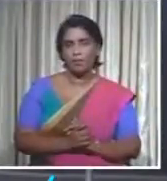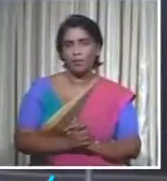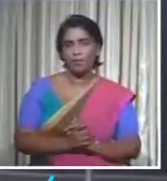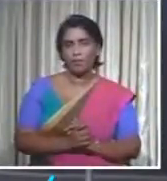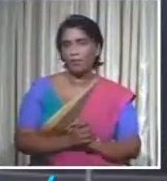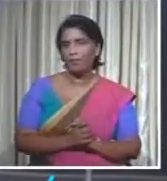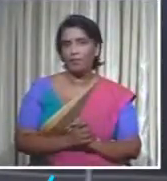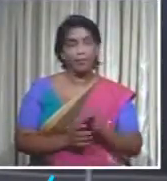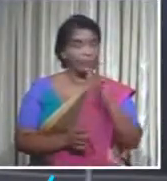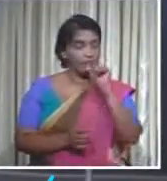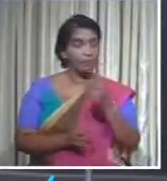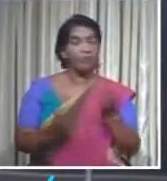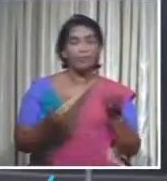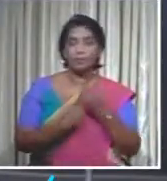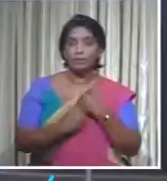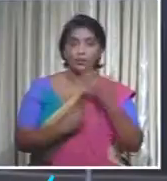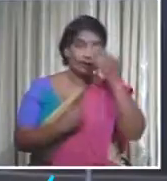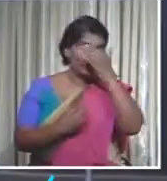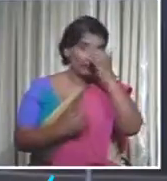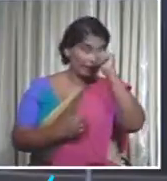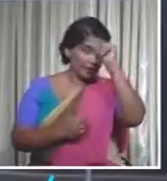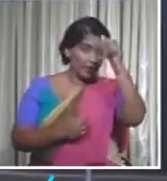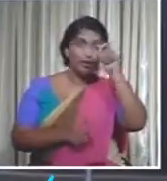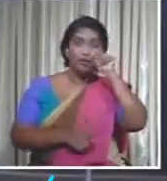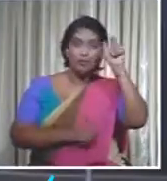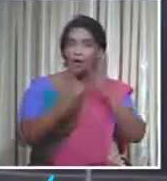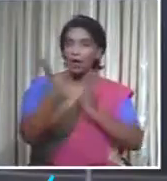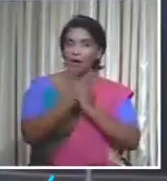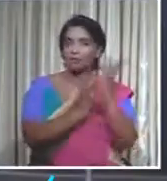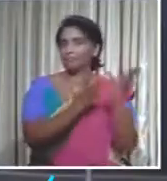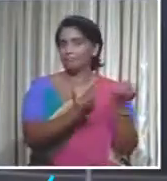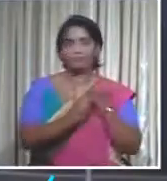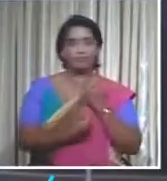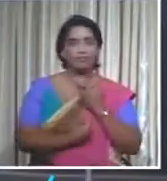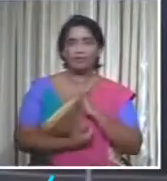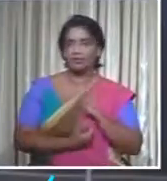අපි කිසි විටකත් Hindu ජනතාවගේ අයිතිය උදුරා ගන්න හදන්නේ නැහැ